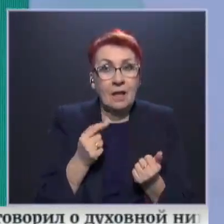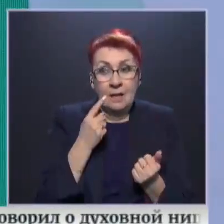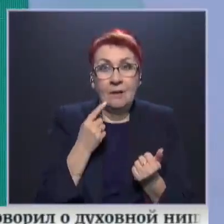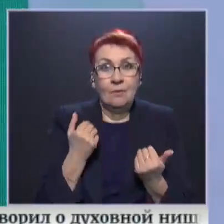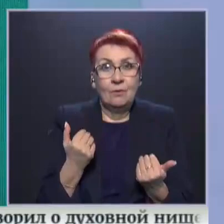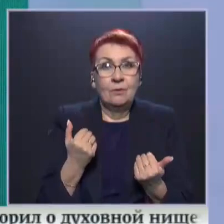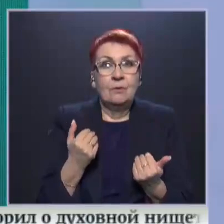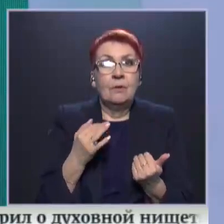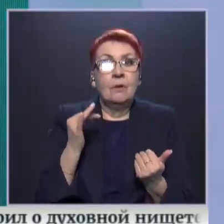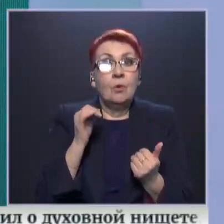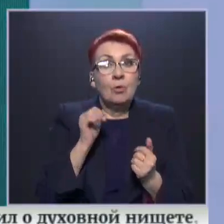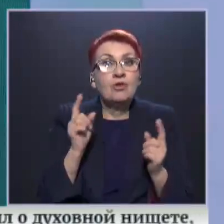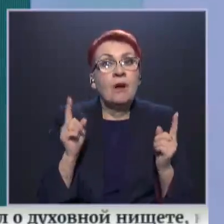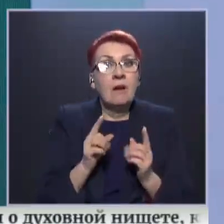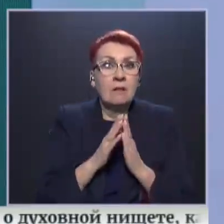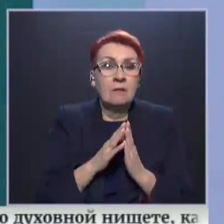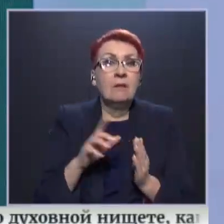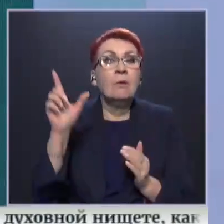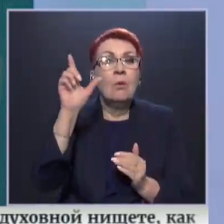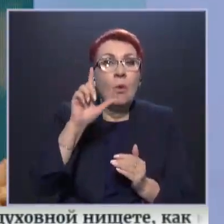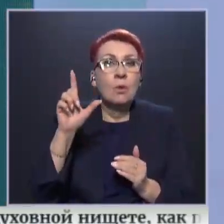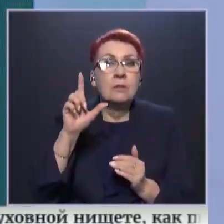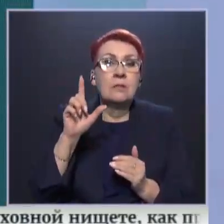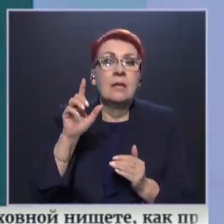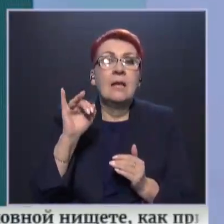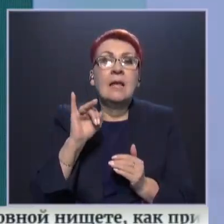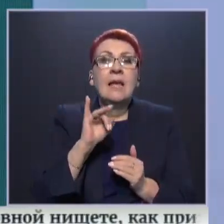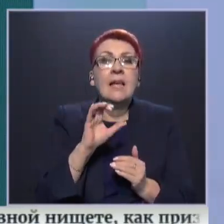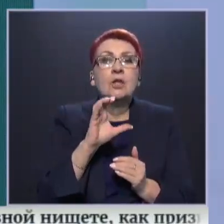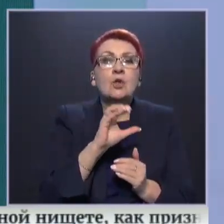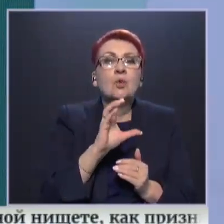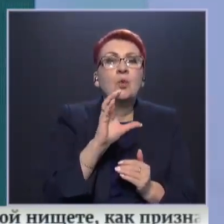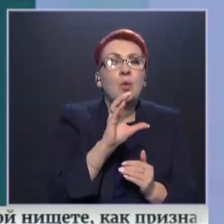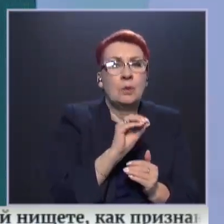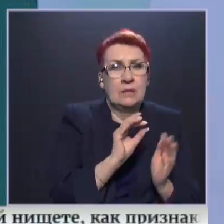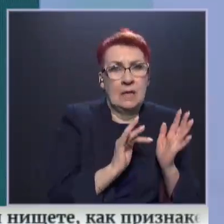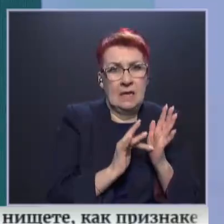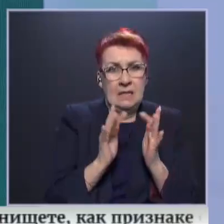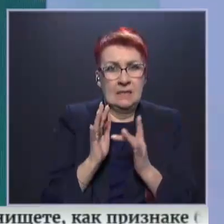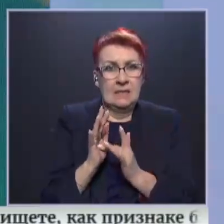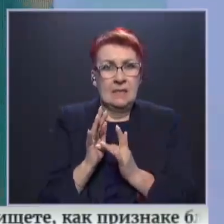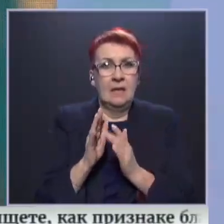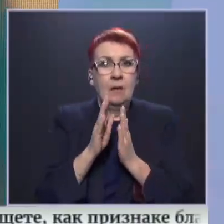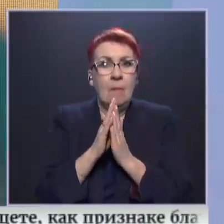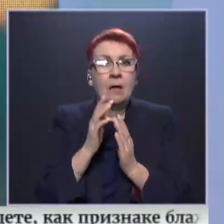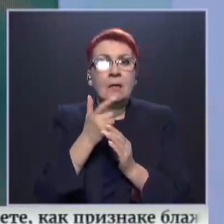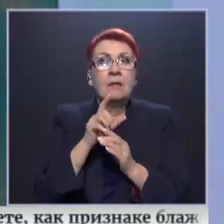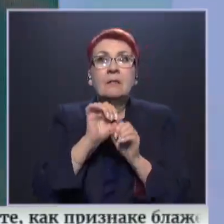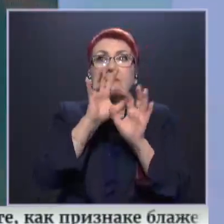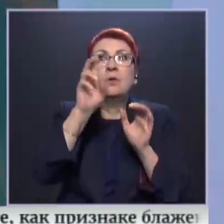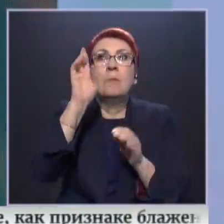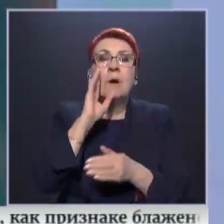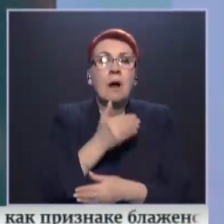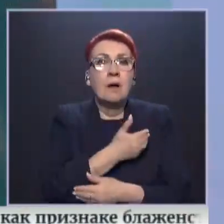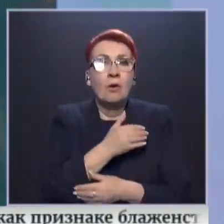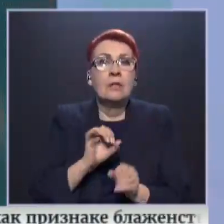молиться ведь и самой краткой молитвой. Господи, Иисусе Христе, молитвами Богородицы и